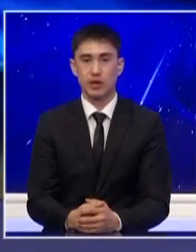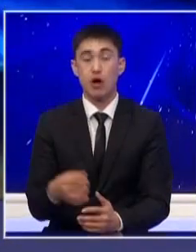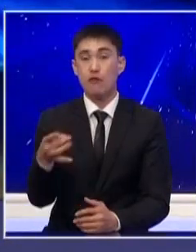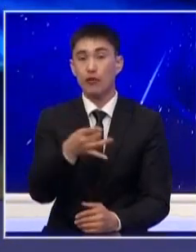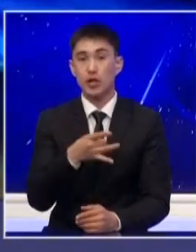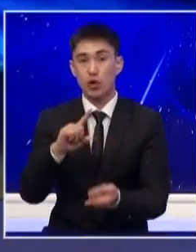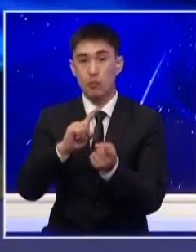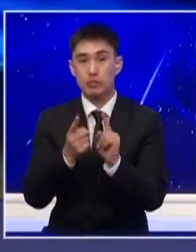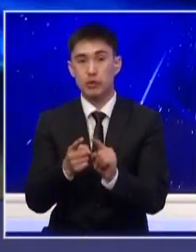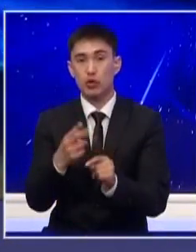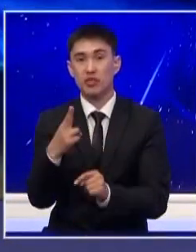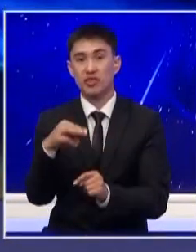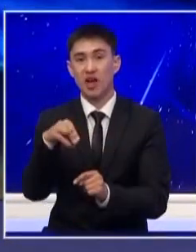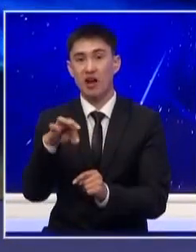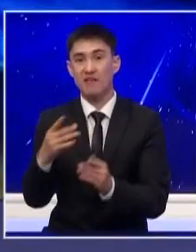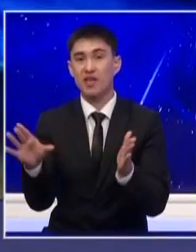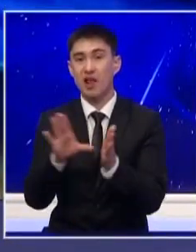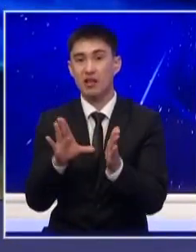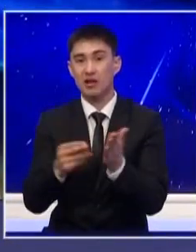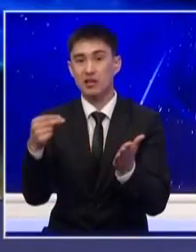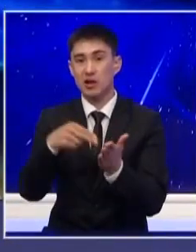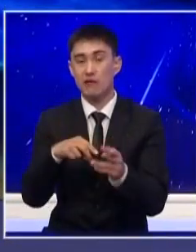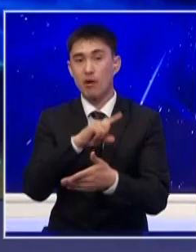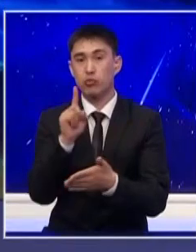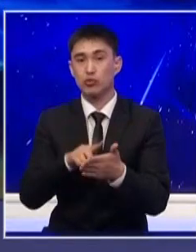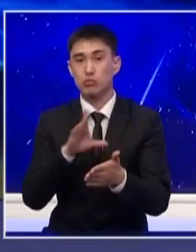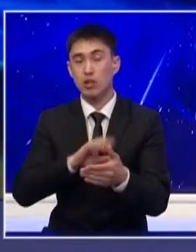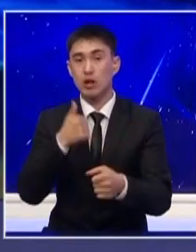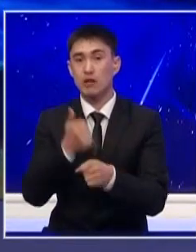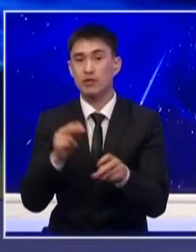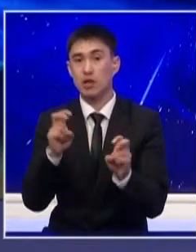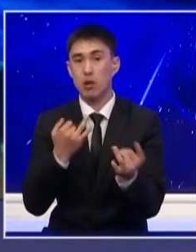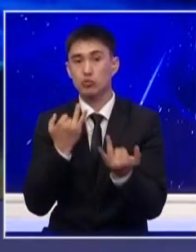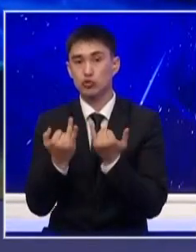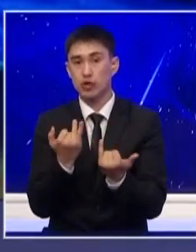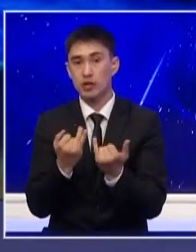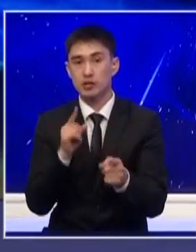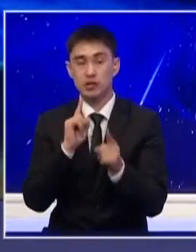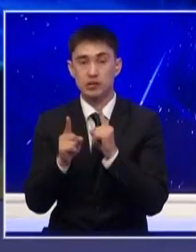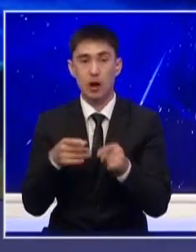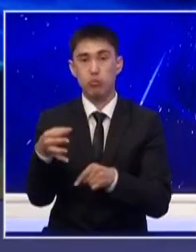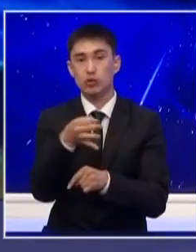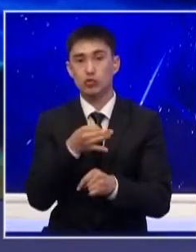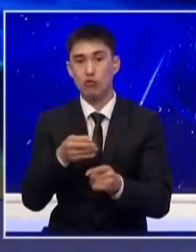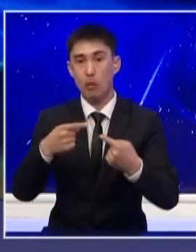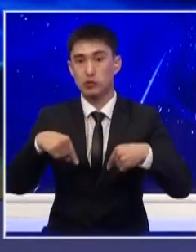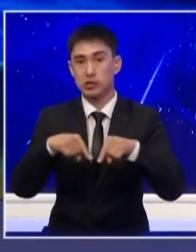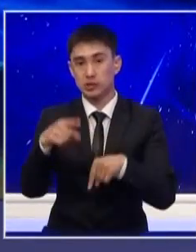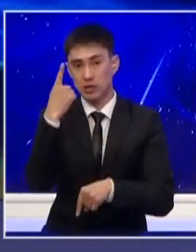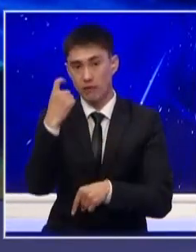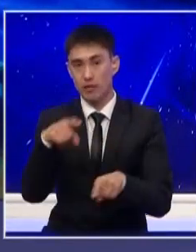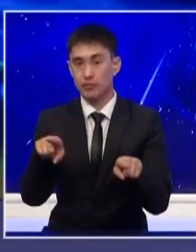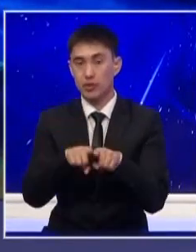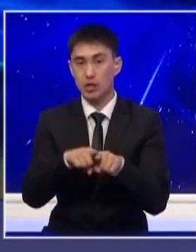В регионе пересмотрят тарифы на электроэнергию. Этот вопрос стал основной темой обсуждения в ходе заседания областного общественного